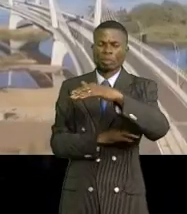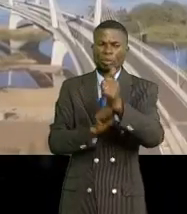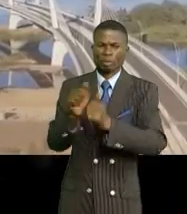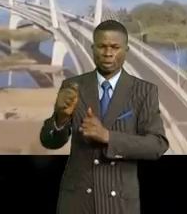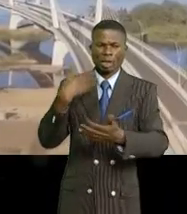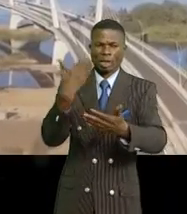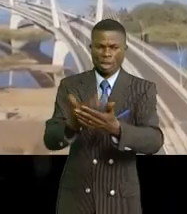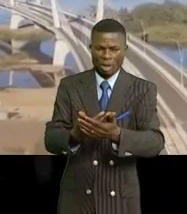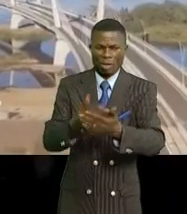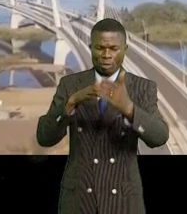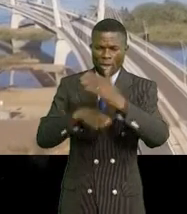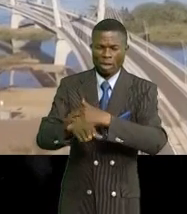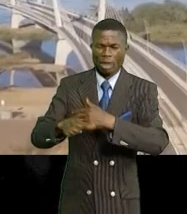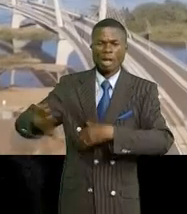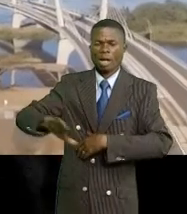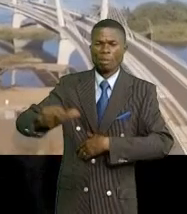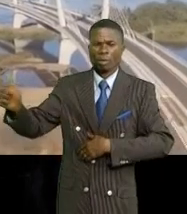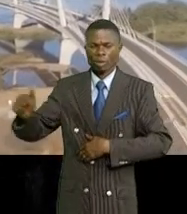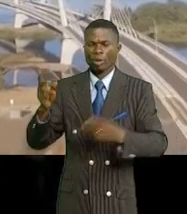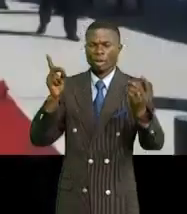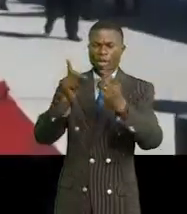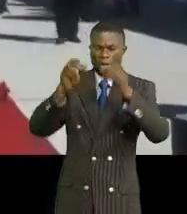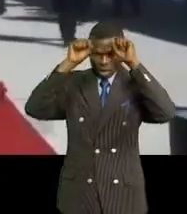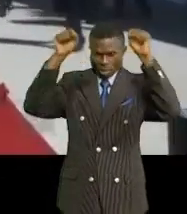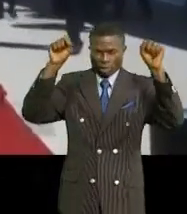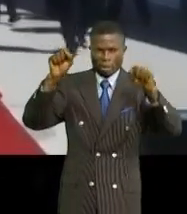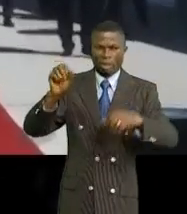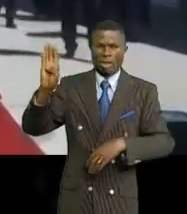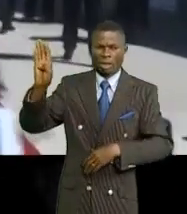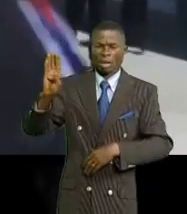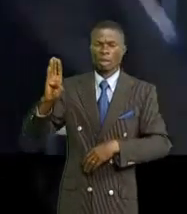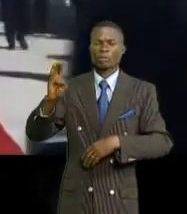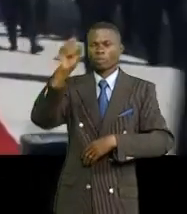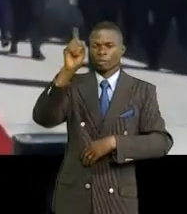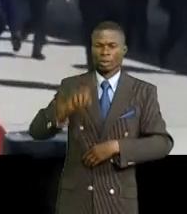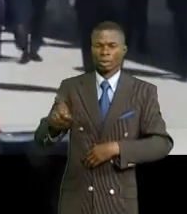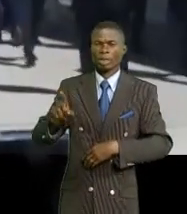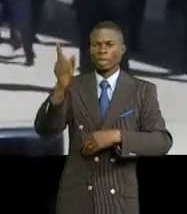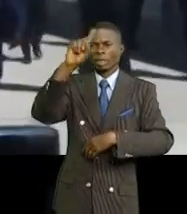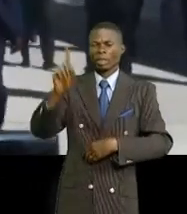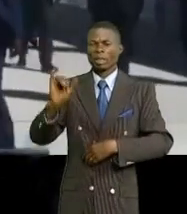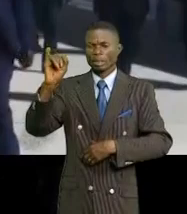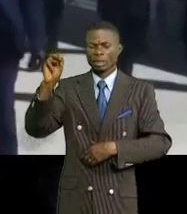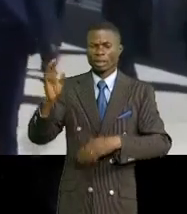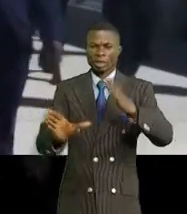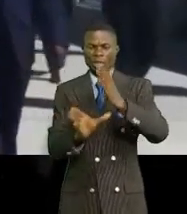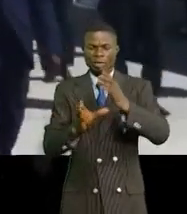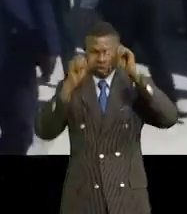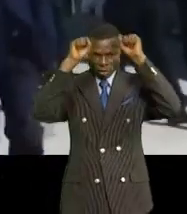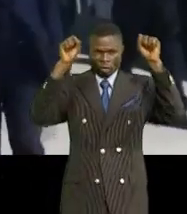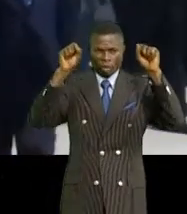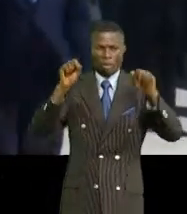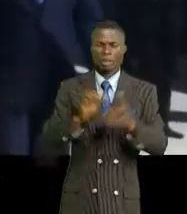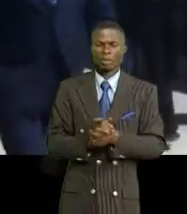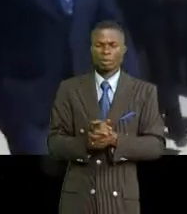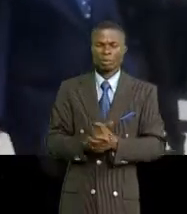Arrivés à l'entrée du Botswana, ils ont rejoint les présidents botswanais, mozambicains, zimbabwéens, le vice-président namibien, la